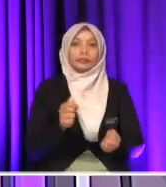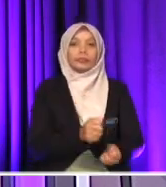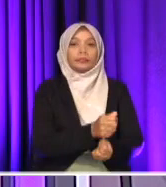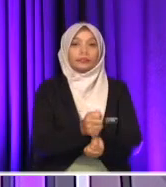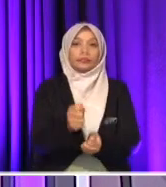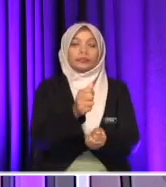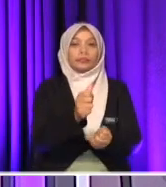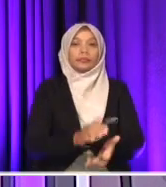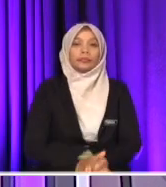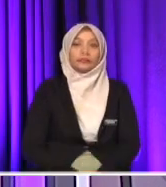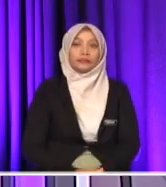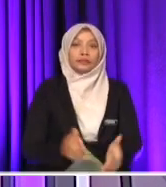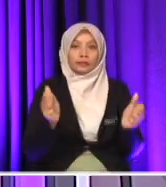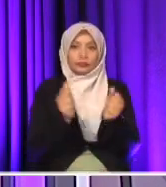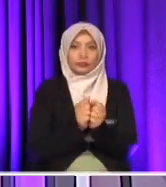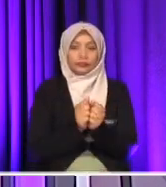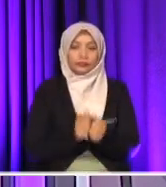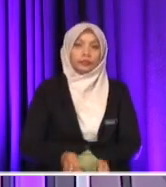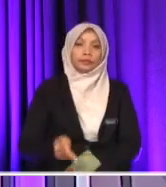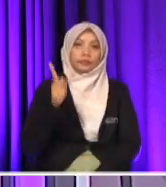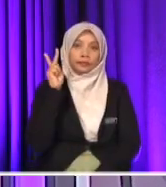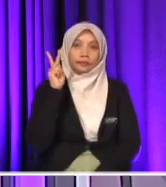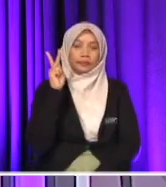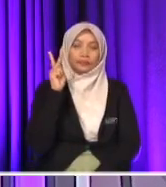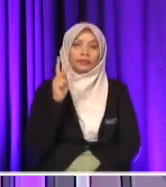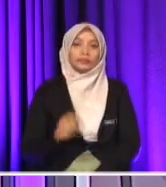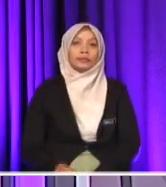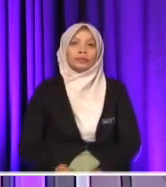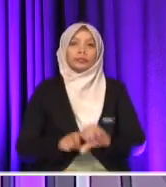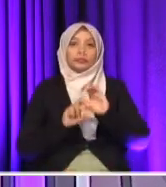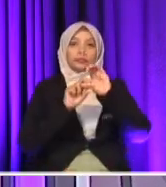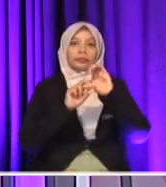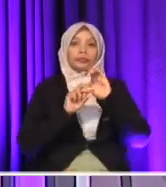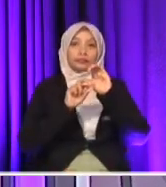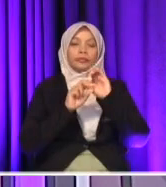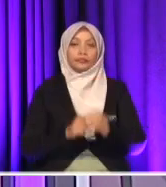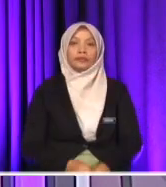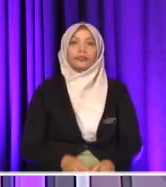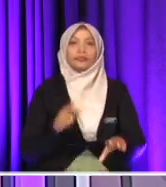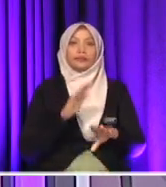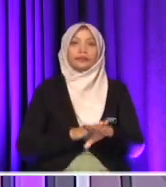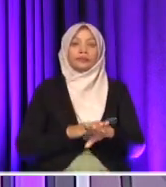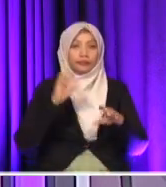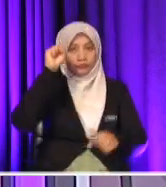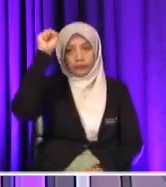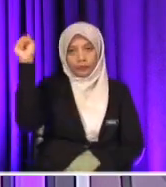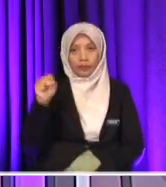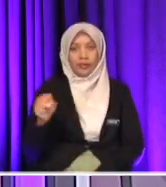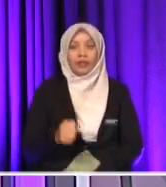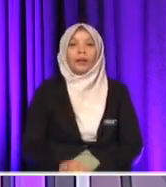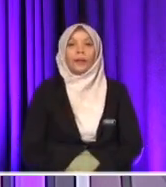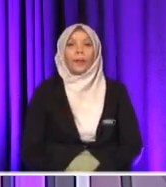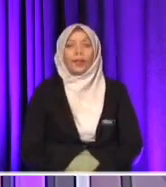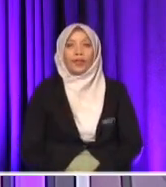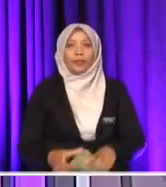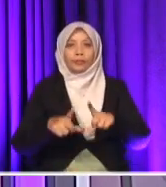atau perintang dengan pemuat. Okey, bergantung suka soalan lain nak keluar macam mana kan. Yang perlu kita kena faham. Okey.